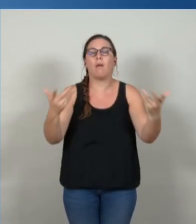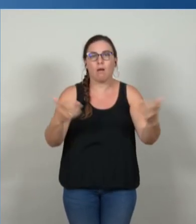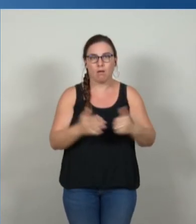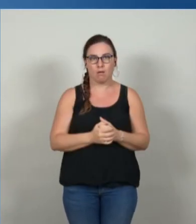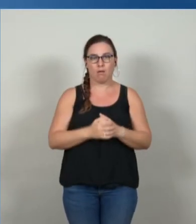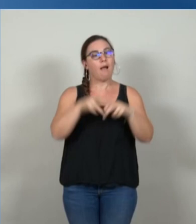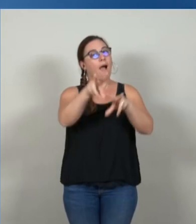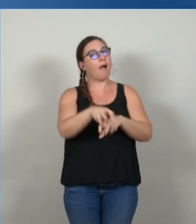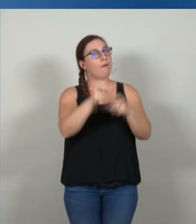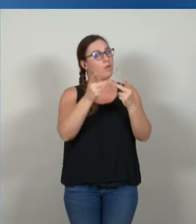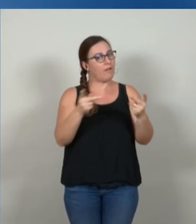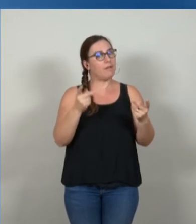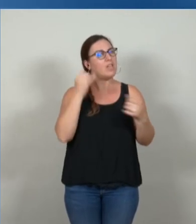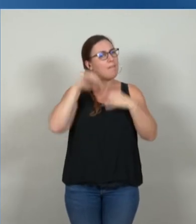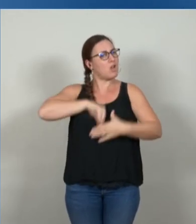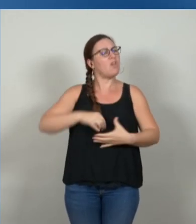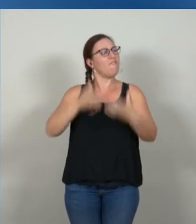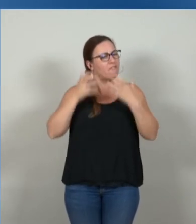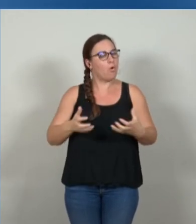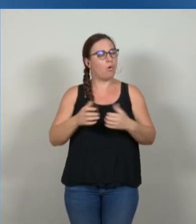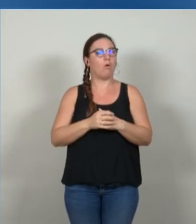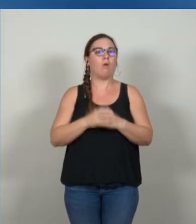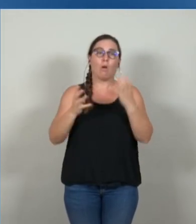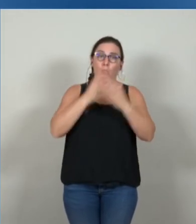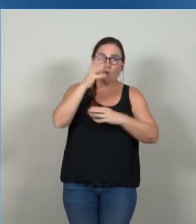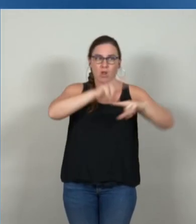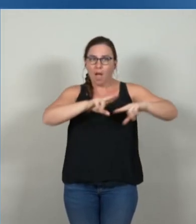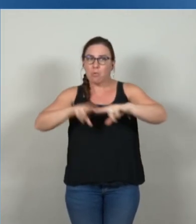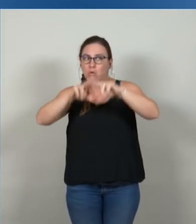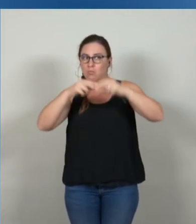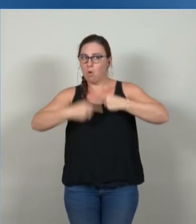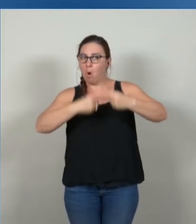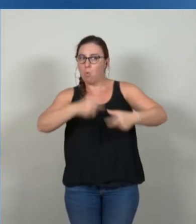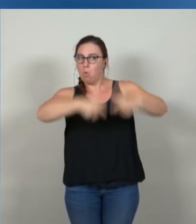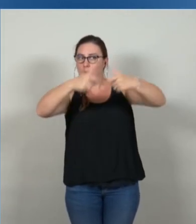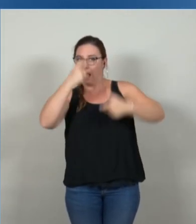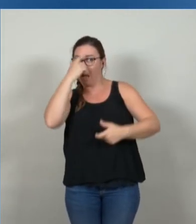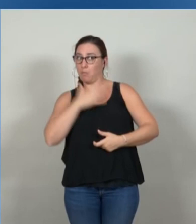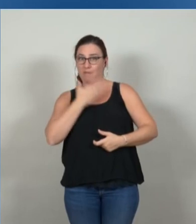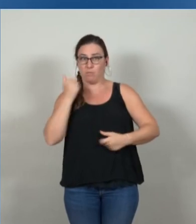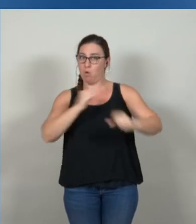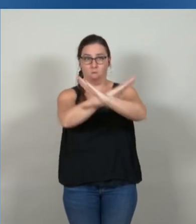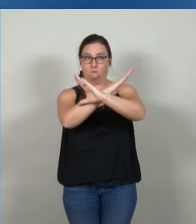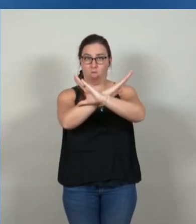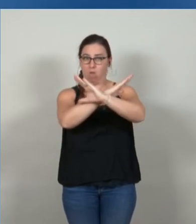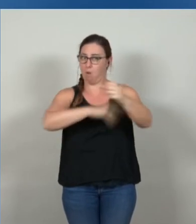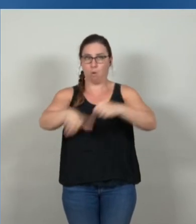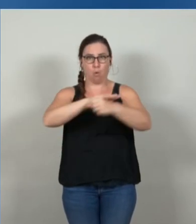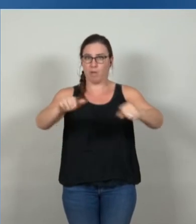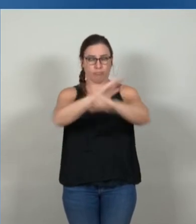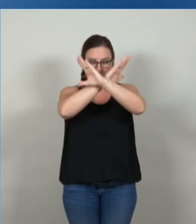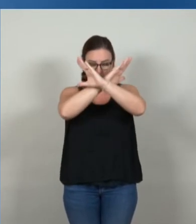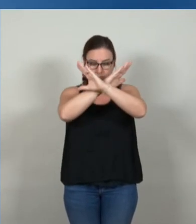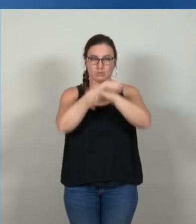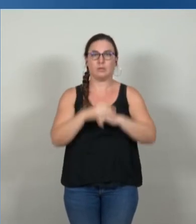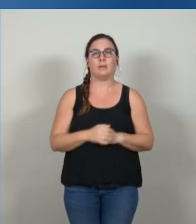l'agriculture urbaine dans les projets d'aménagement en cours à mon avis vous devriez tous les stopper on est toujours avec vous dans